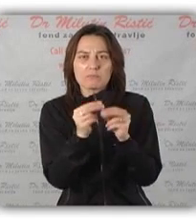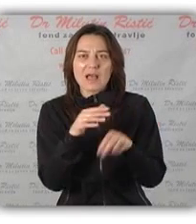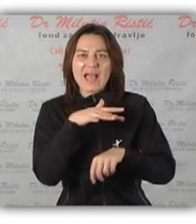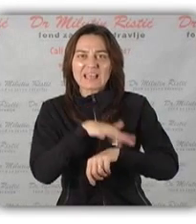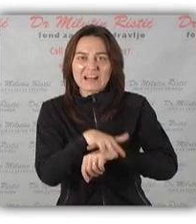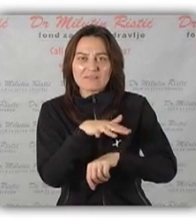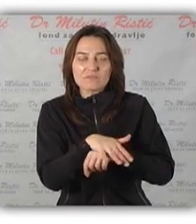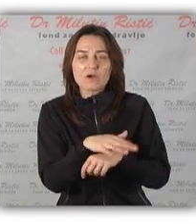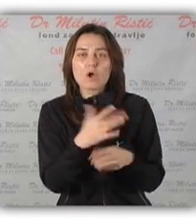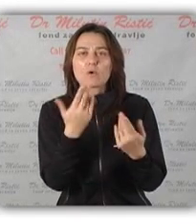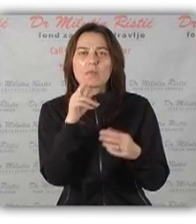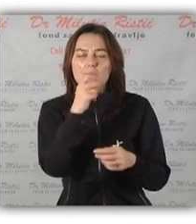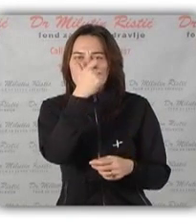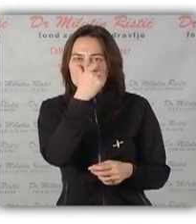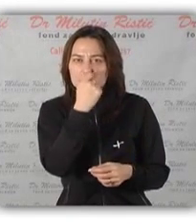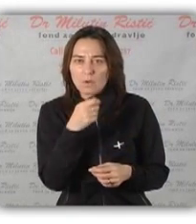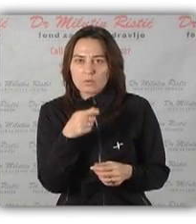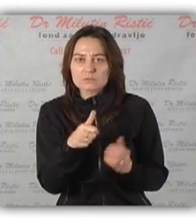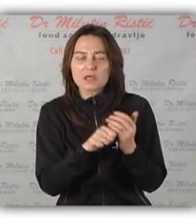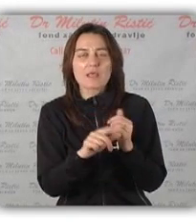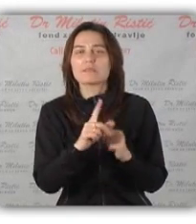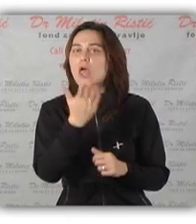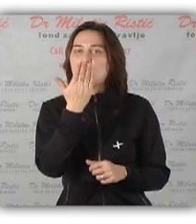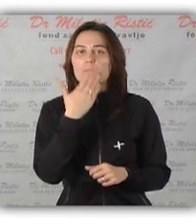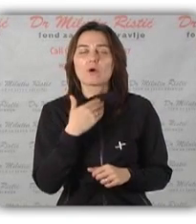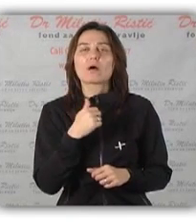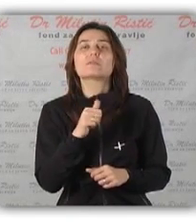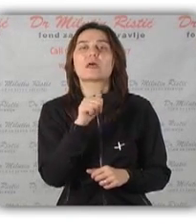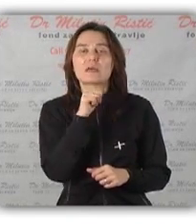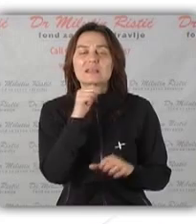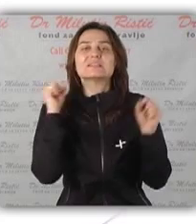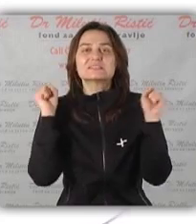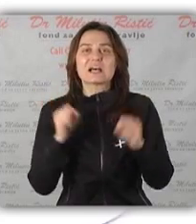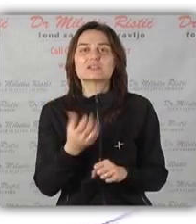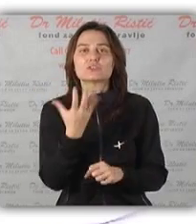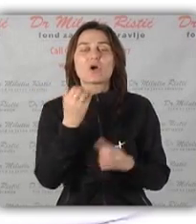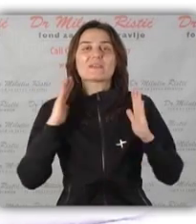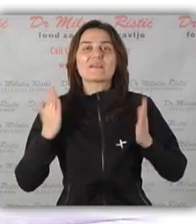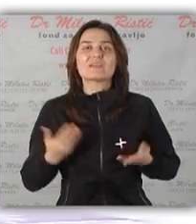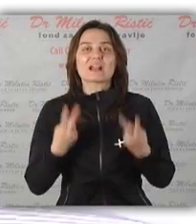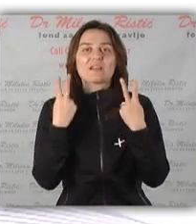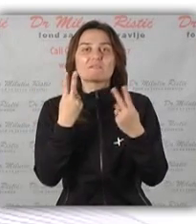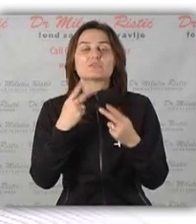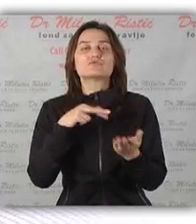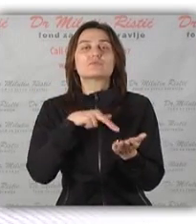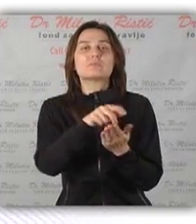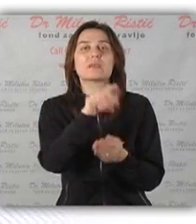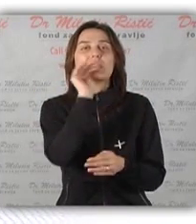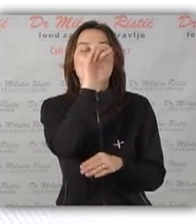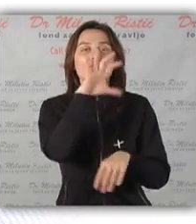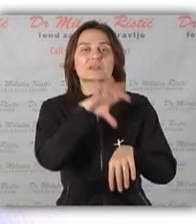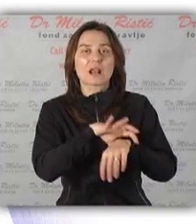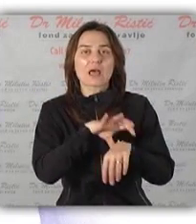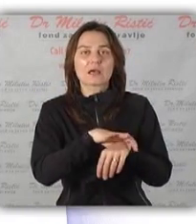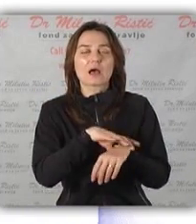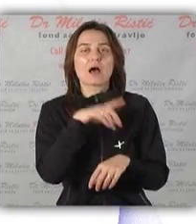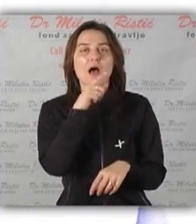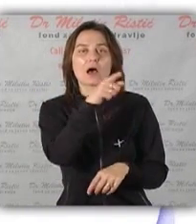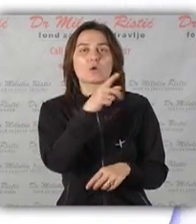stolica sadrži krv, ukoliko sadrži sluz, neophodno je i zaista od vitalne važnosti javiti se